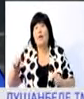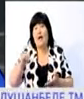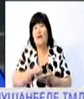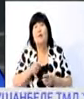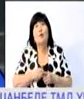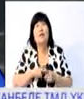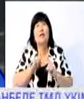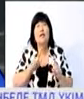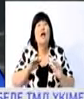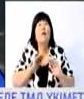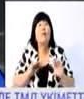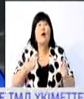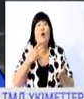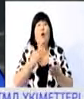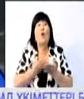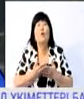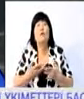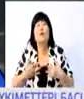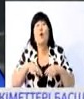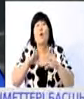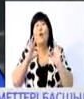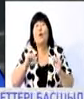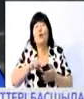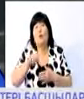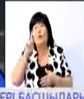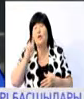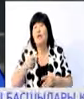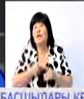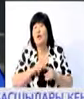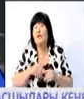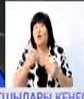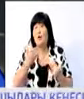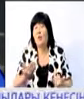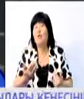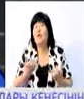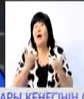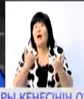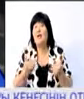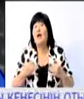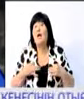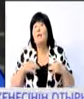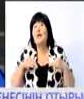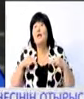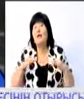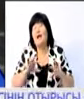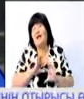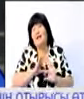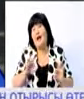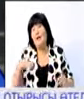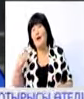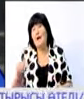Оның ерекшелігі балалар өз өнерлерін көрсете біліп, және ол осы өздеріне аралған мерекені